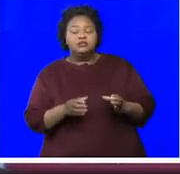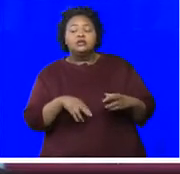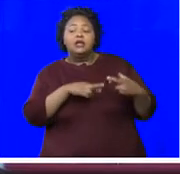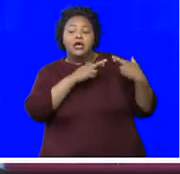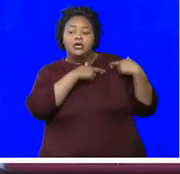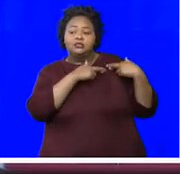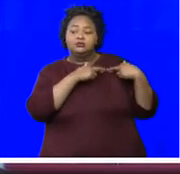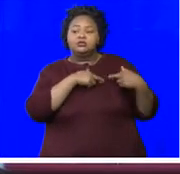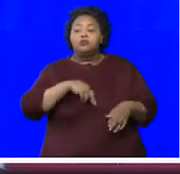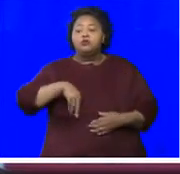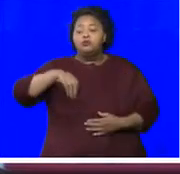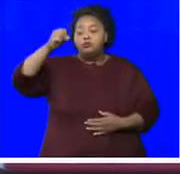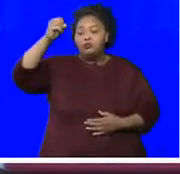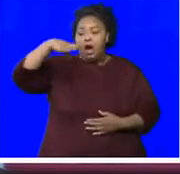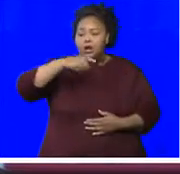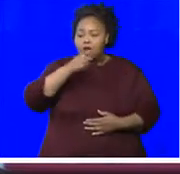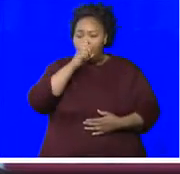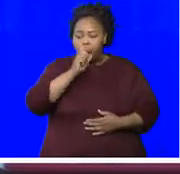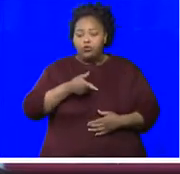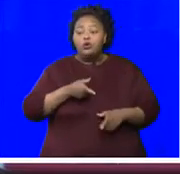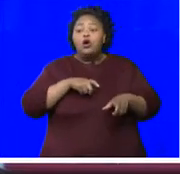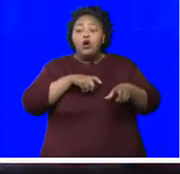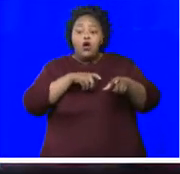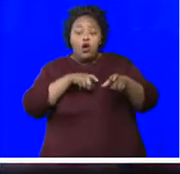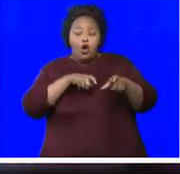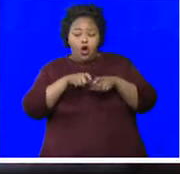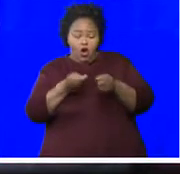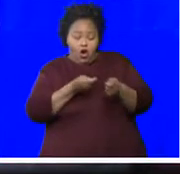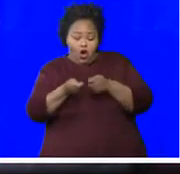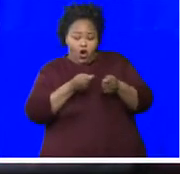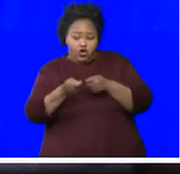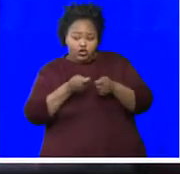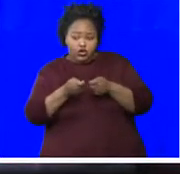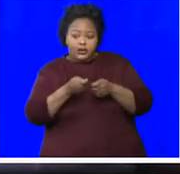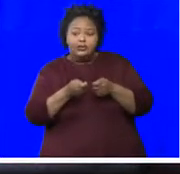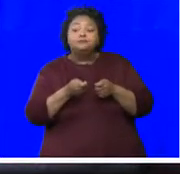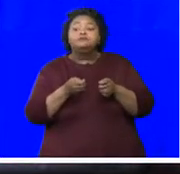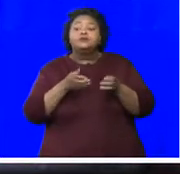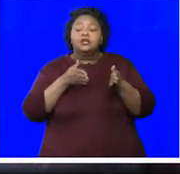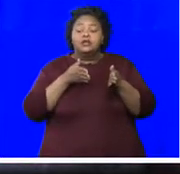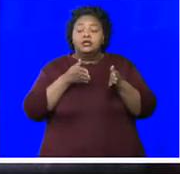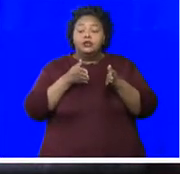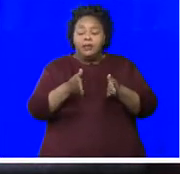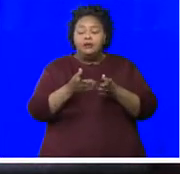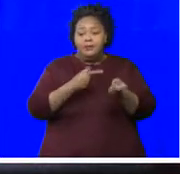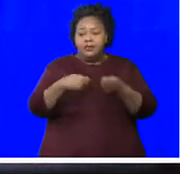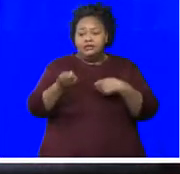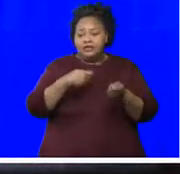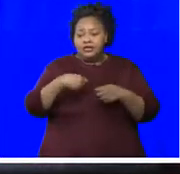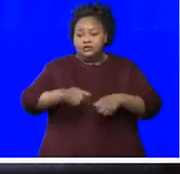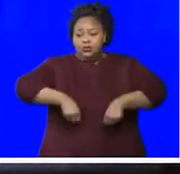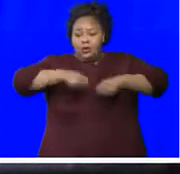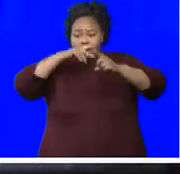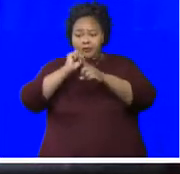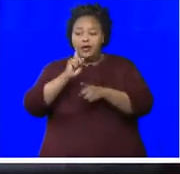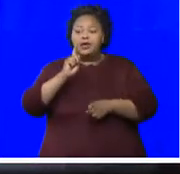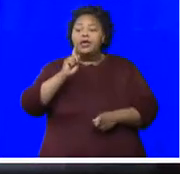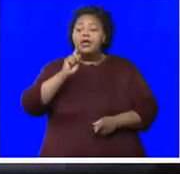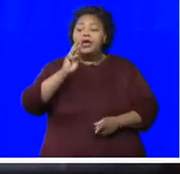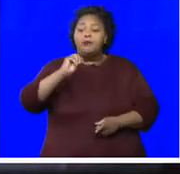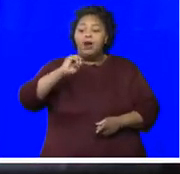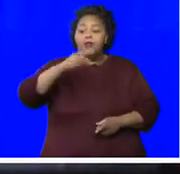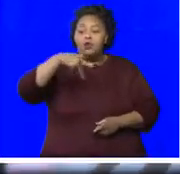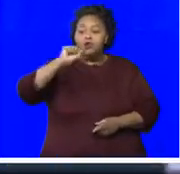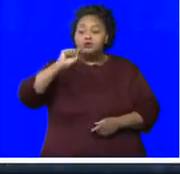yeSwatini Energy Regulatory Authority Tekla Maphosa uthi leli bandla liseta lucwaningo ngemaphilisi lafakwa emathange nemafutha etimoto